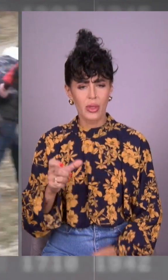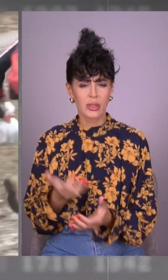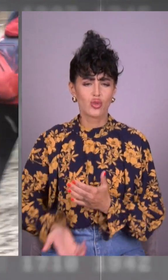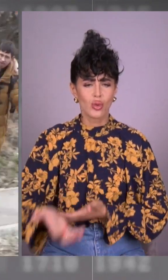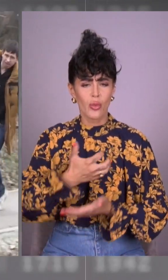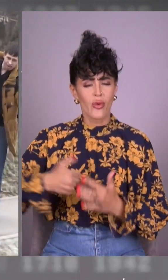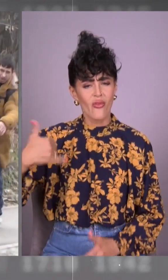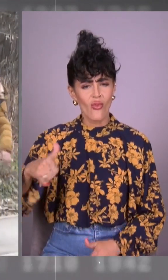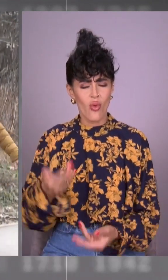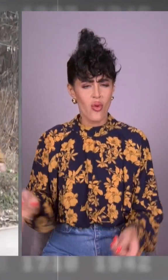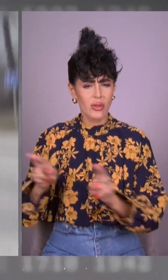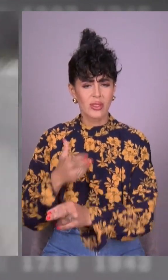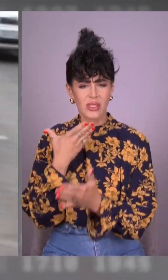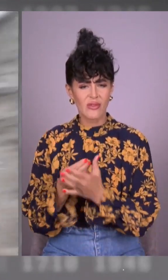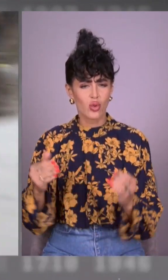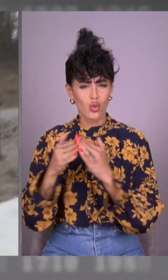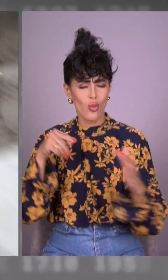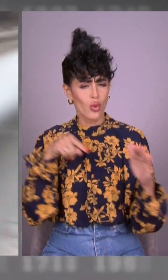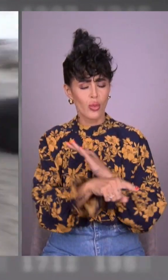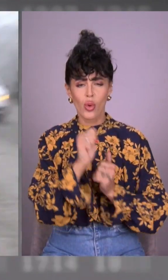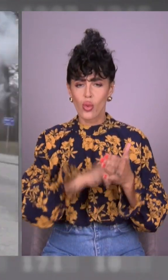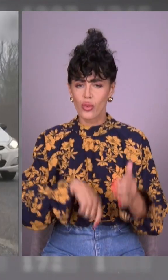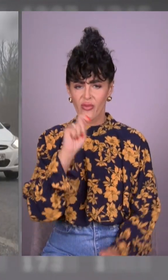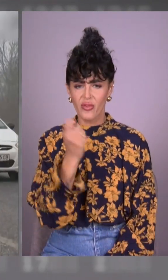полишали власні оселі, тікаючи від війни.